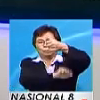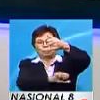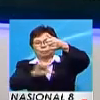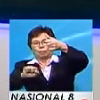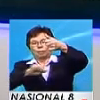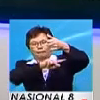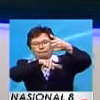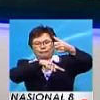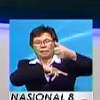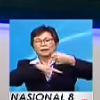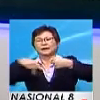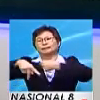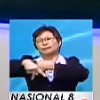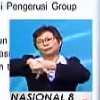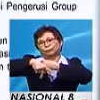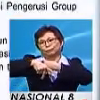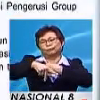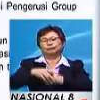penuh